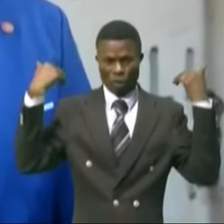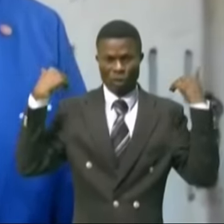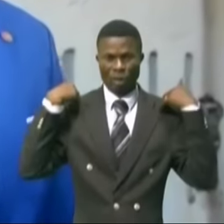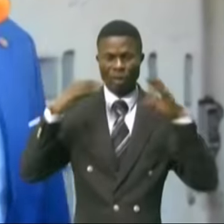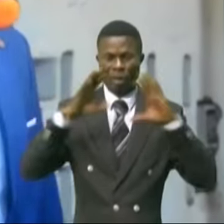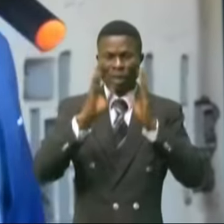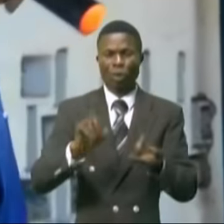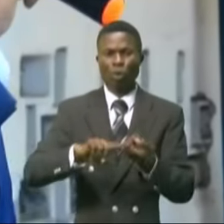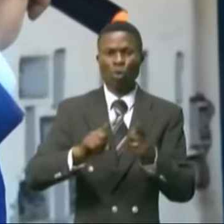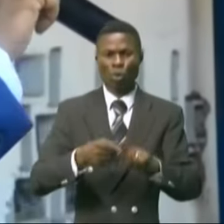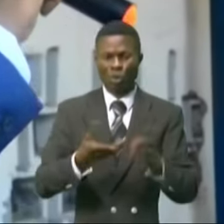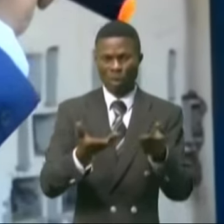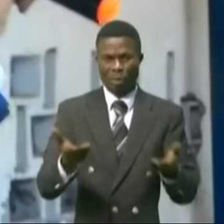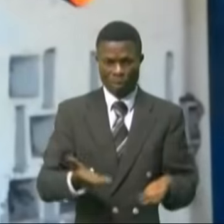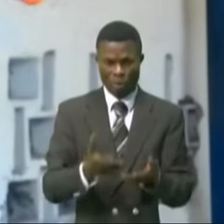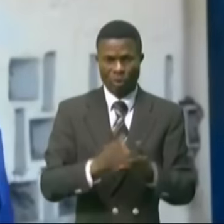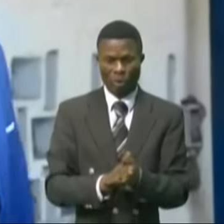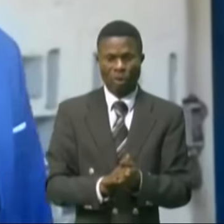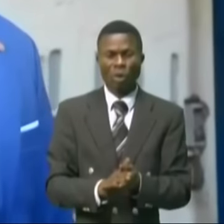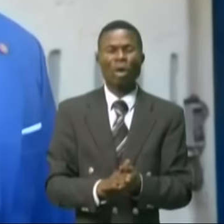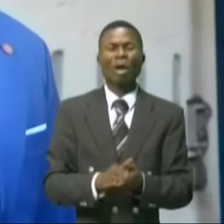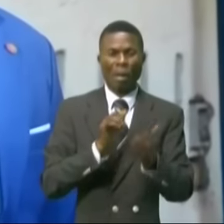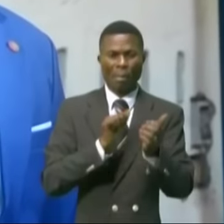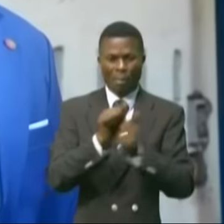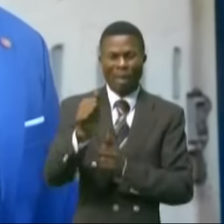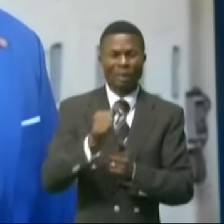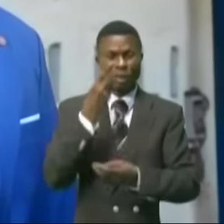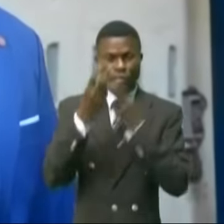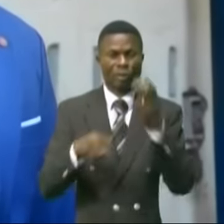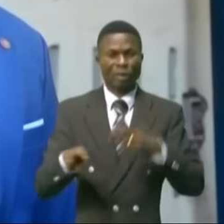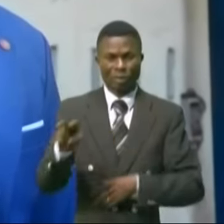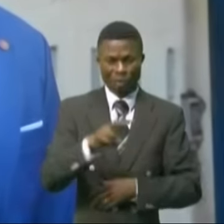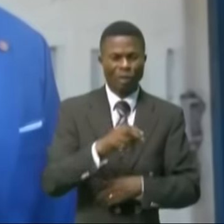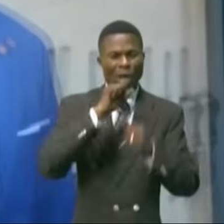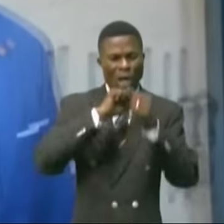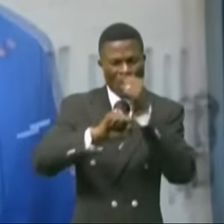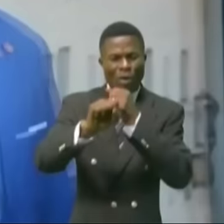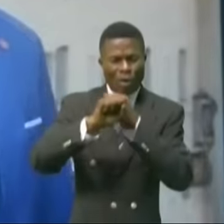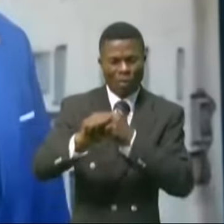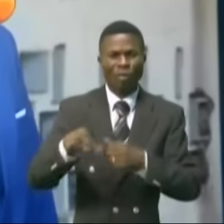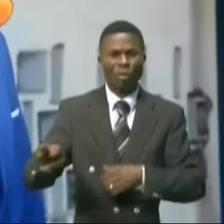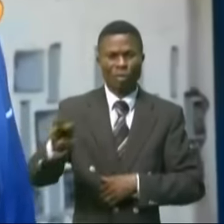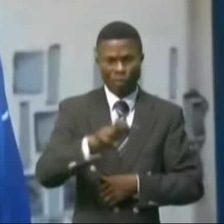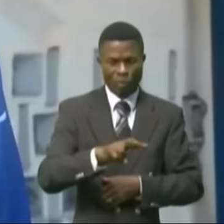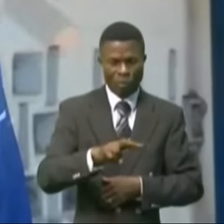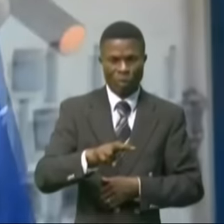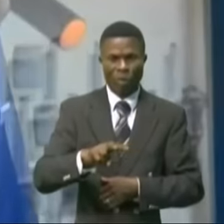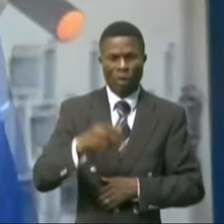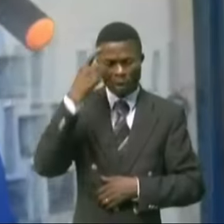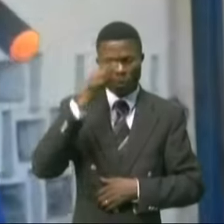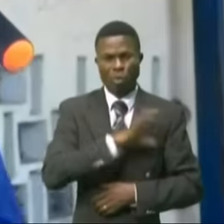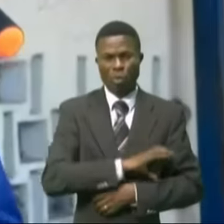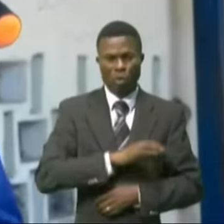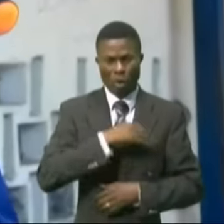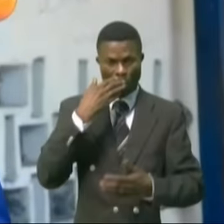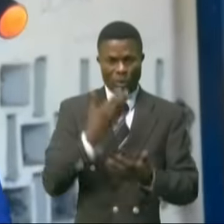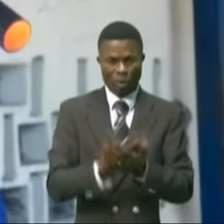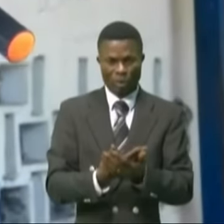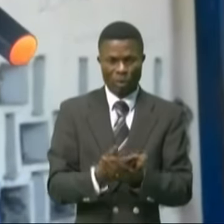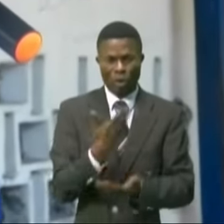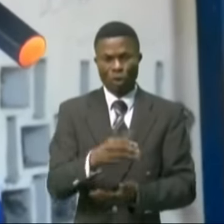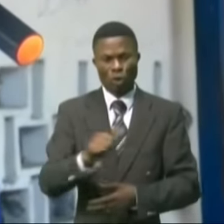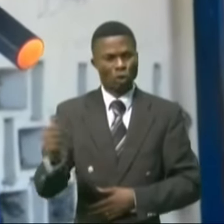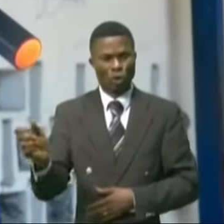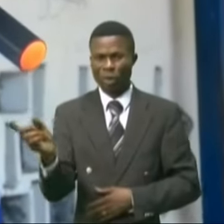mes collaborateurs, nous sommes passés plusieurs fois vous sensibiliser au travail. Il n'y a pas autre chose.